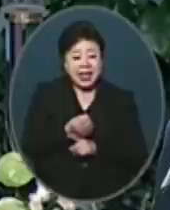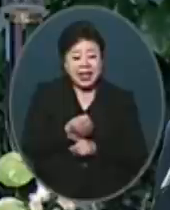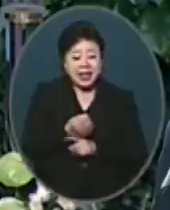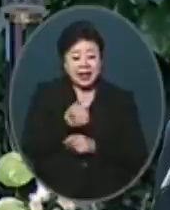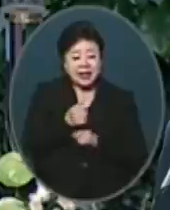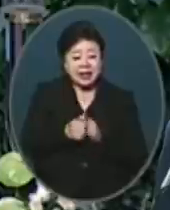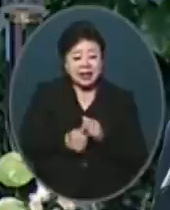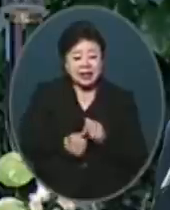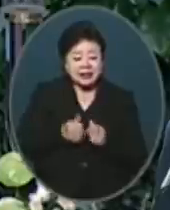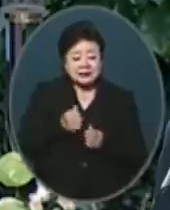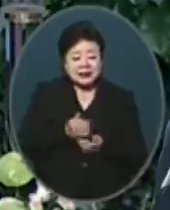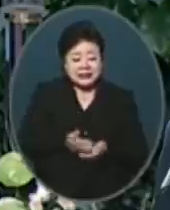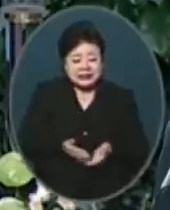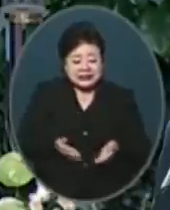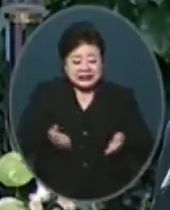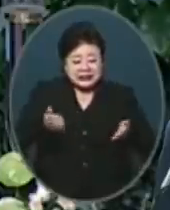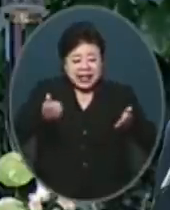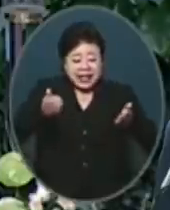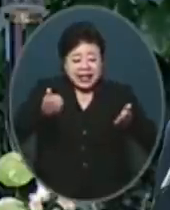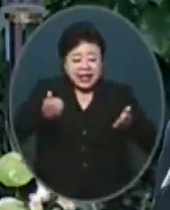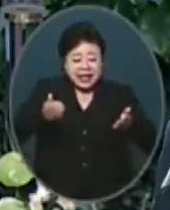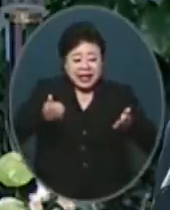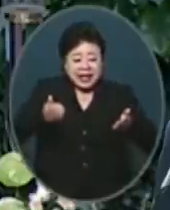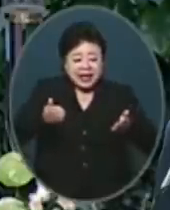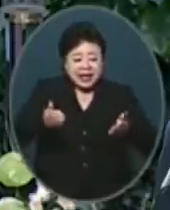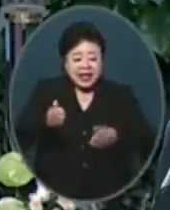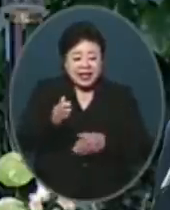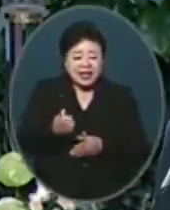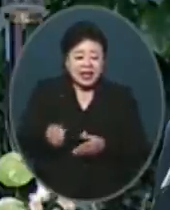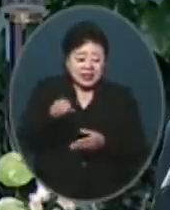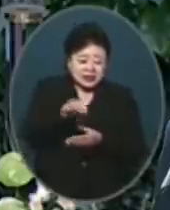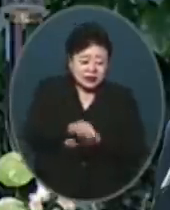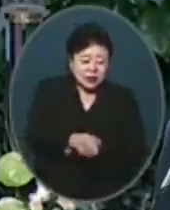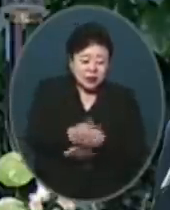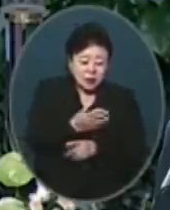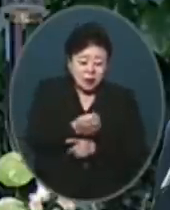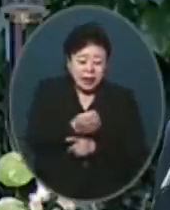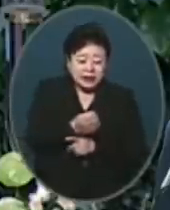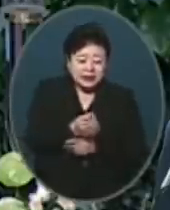하나님이 질그릇에 채운